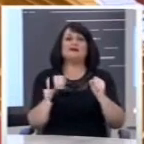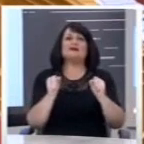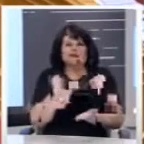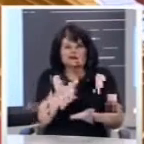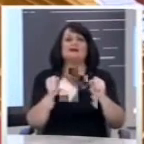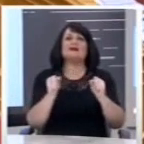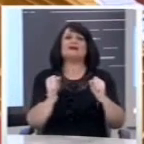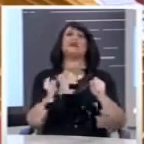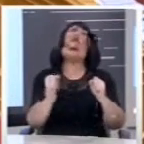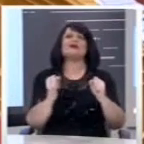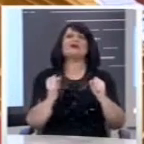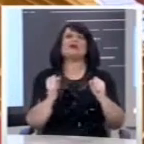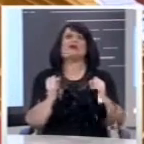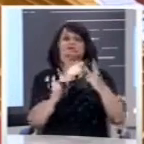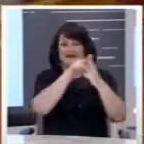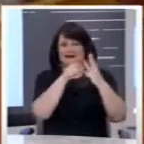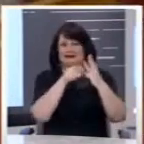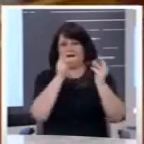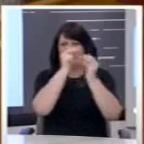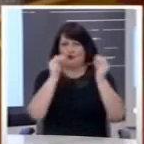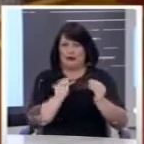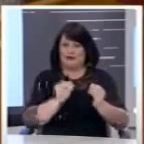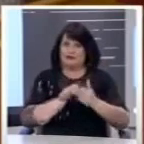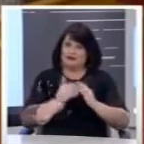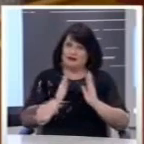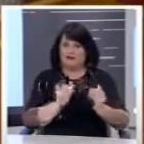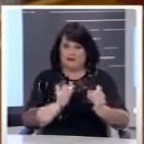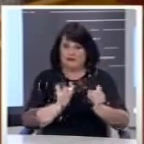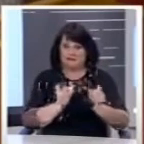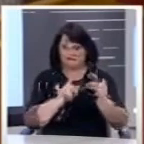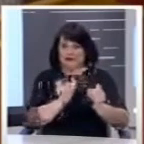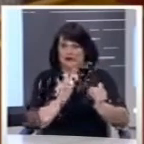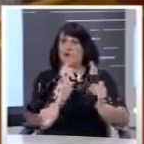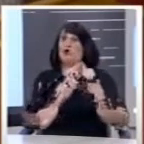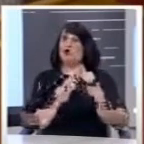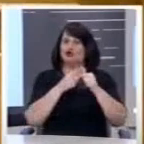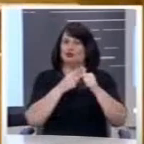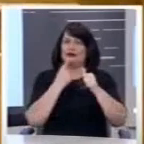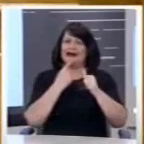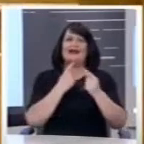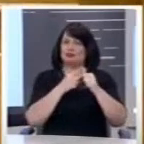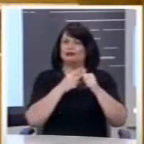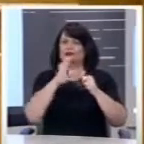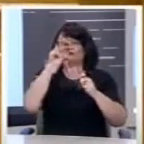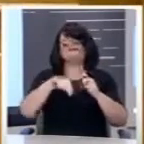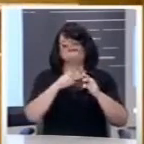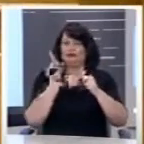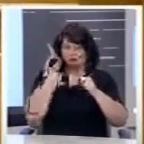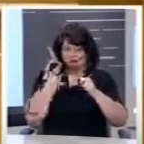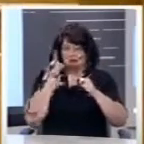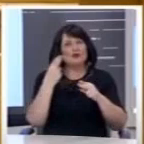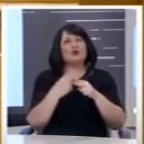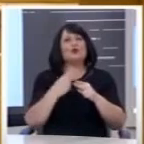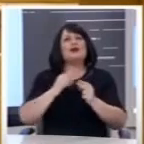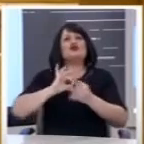υποβάλει. Σε αυτό έχει τρεις διαπιστώσεις που ενδιαφέρουν. Πρώτον, αναφέρει ότι η διάσκεψη Γενέβη σηματοδότησε ένα ιστορικό